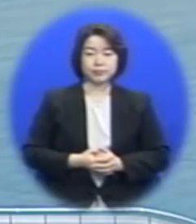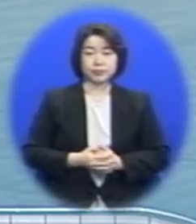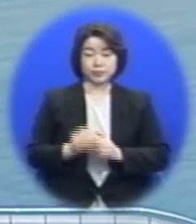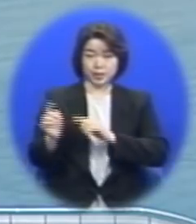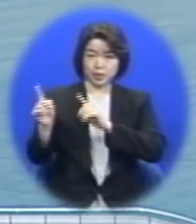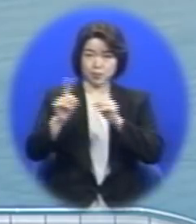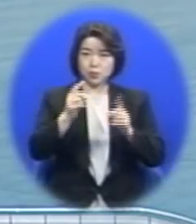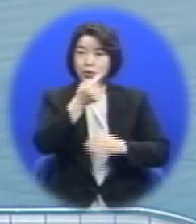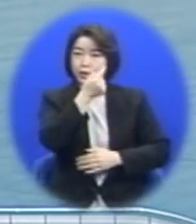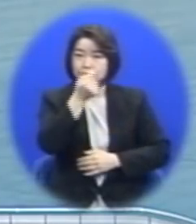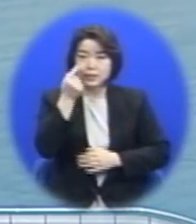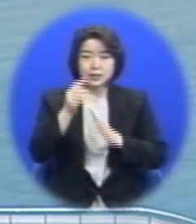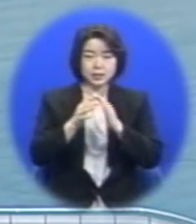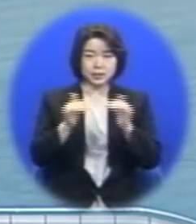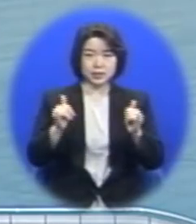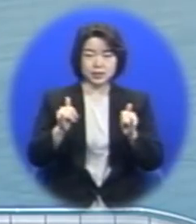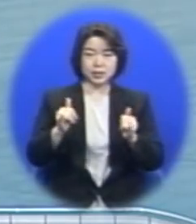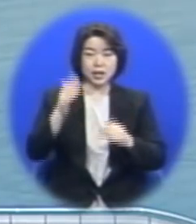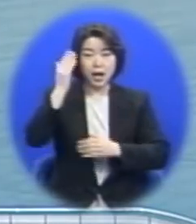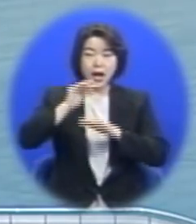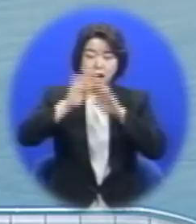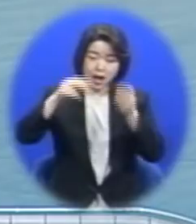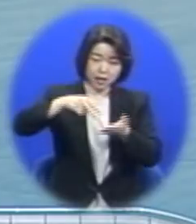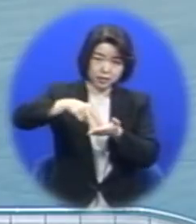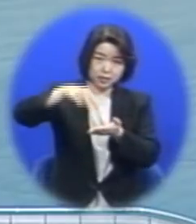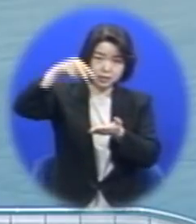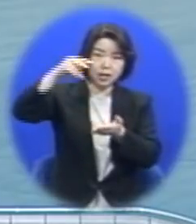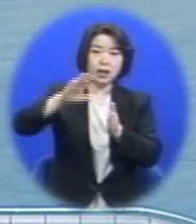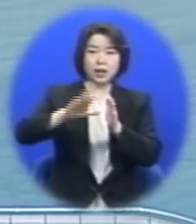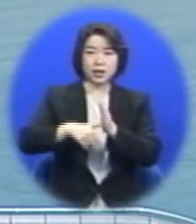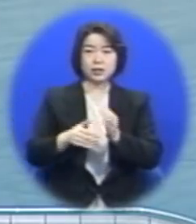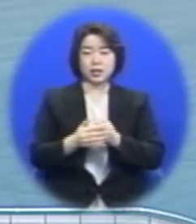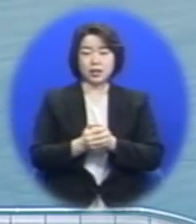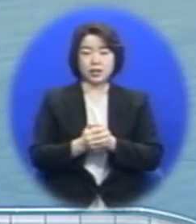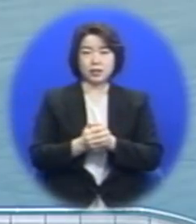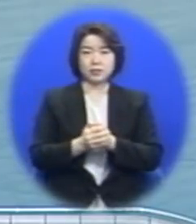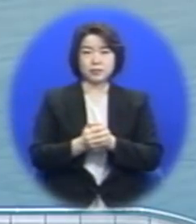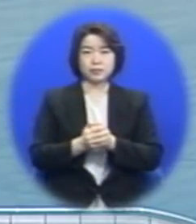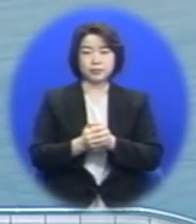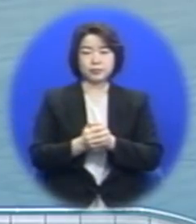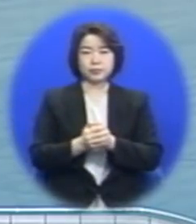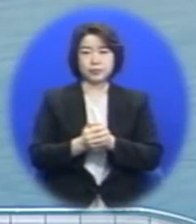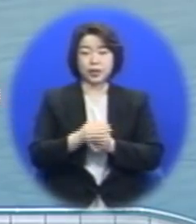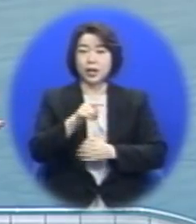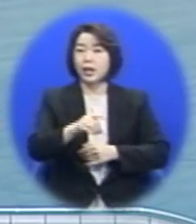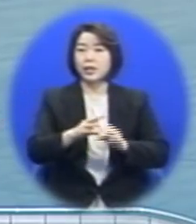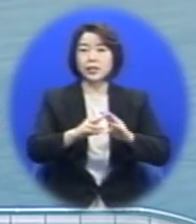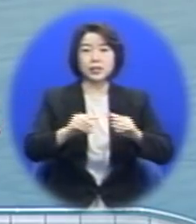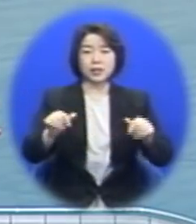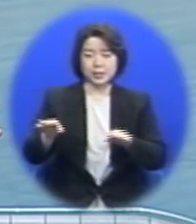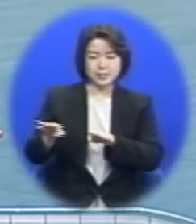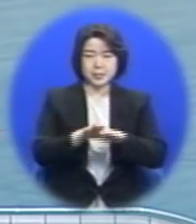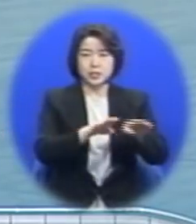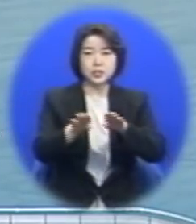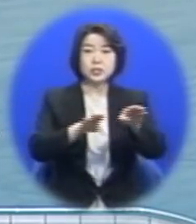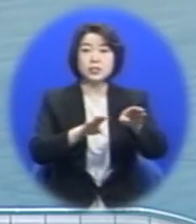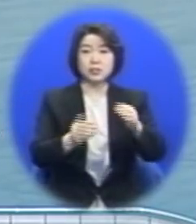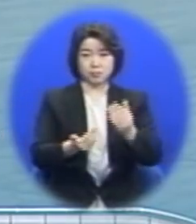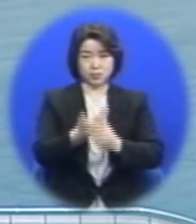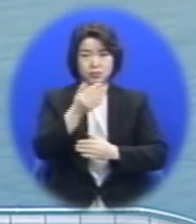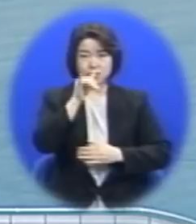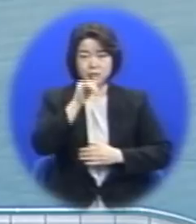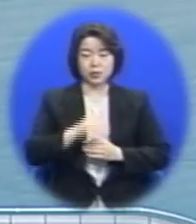부활의 증인이 승천할 때 그때 이 땅에는 지진이 일어난다 그랬습니다.